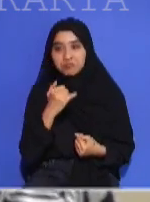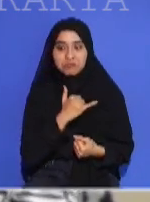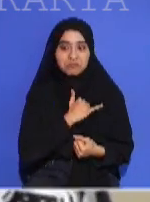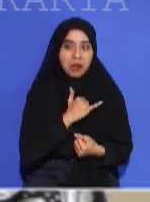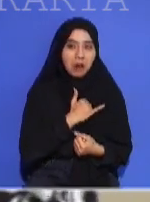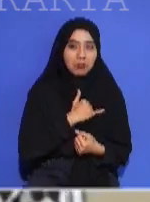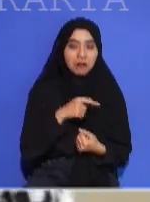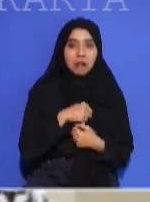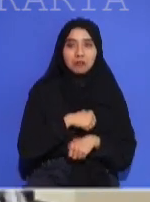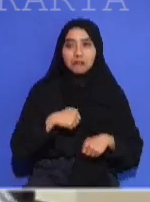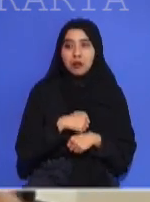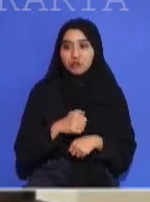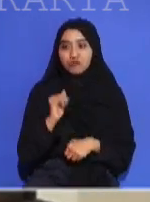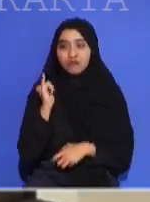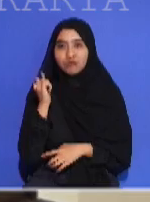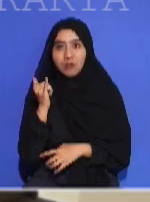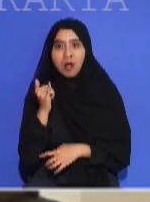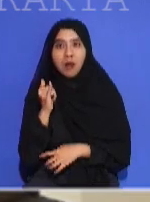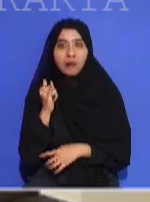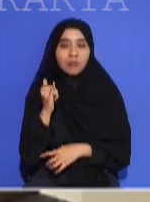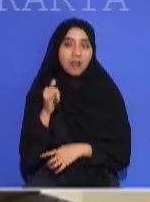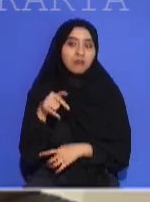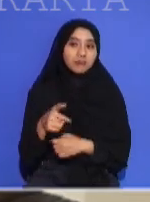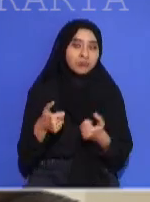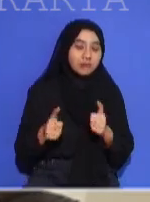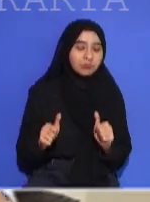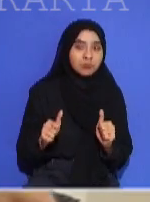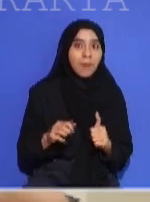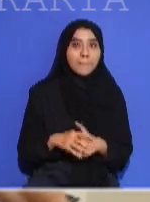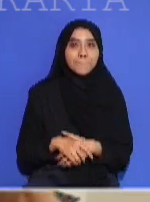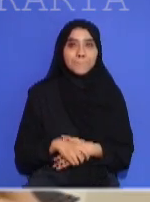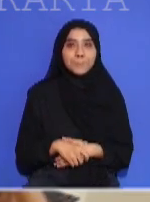Yogyakarta nerima, tapi dalam konteks untuk